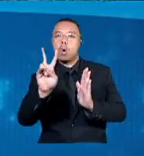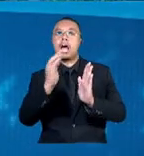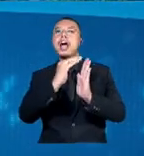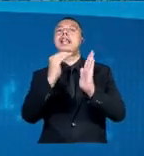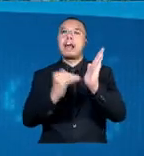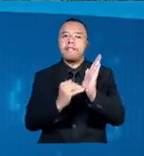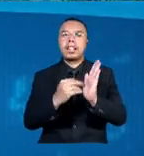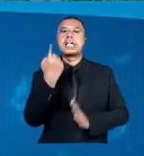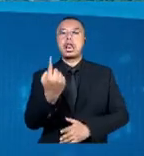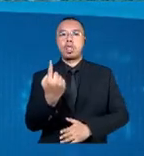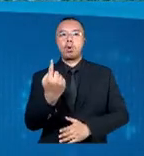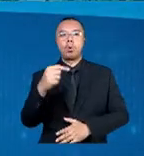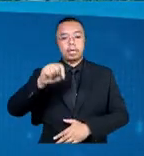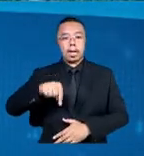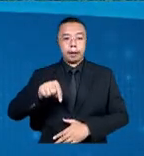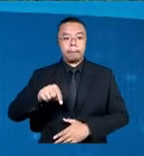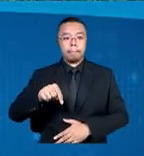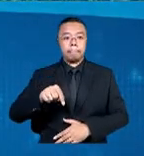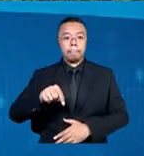level